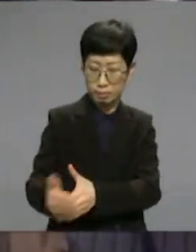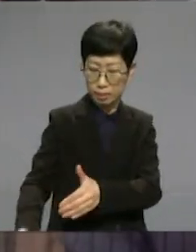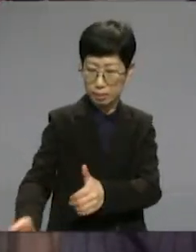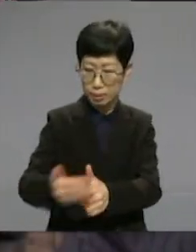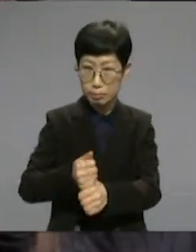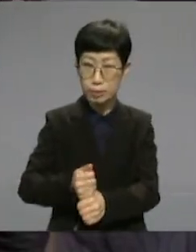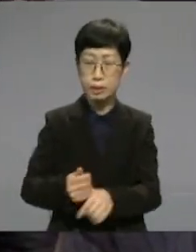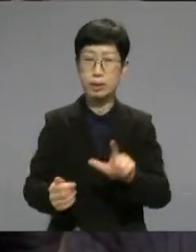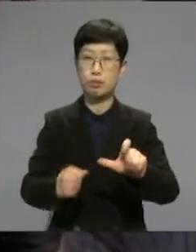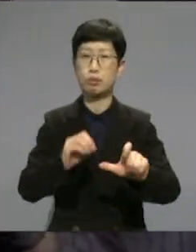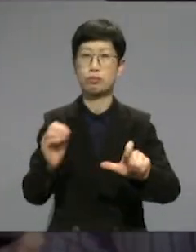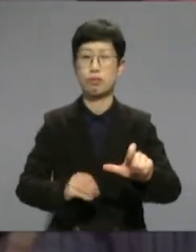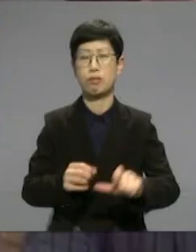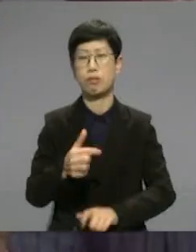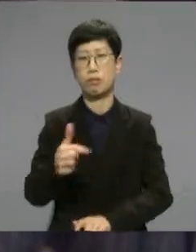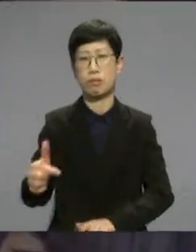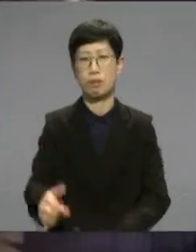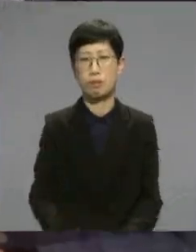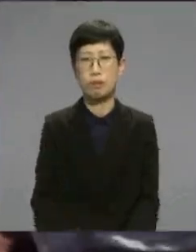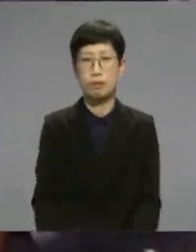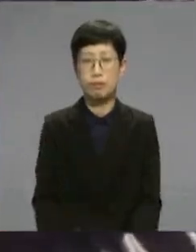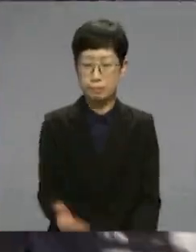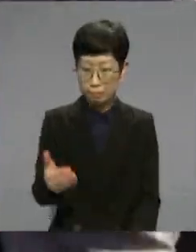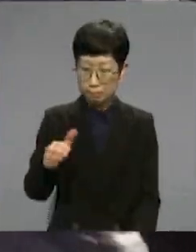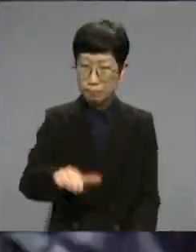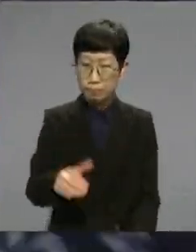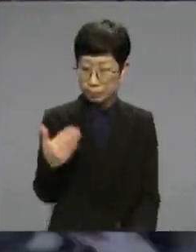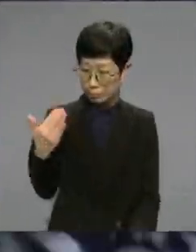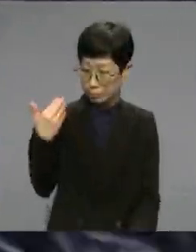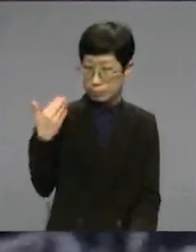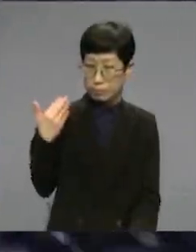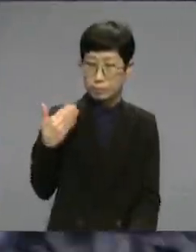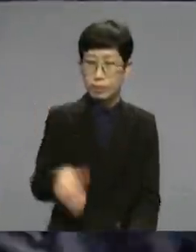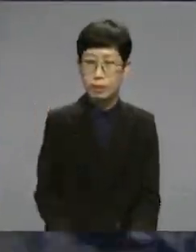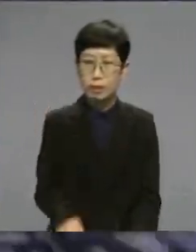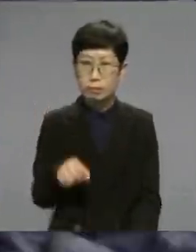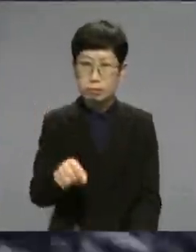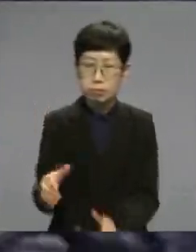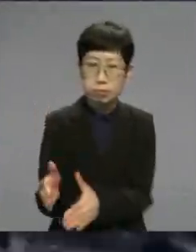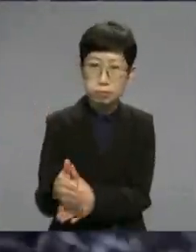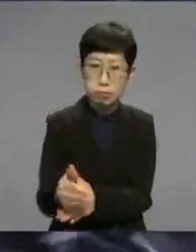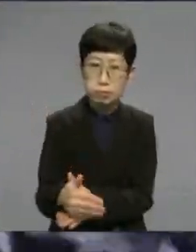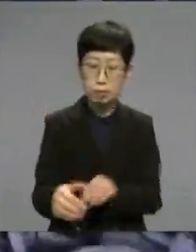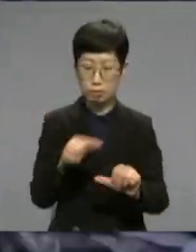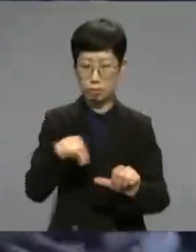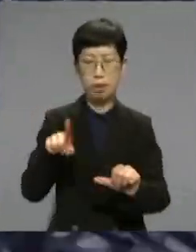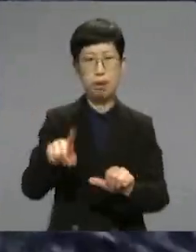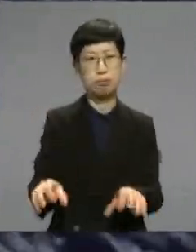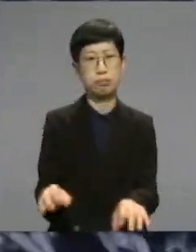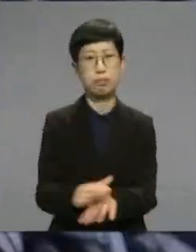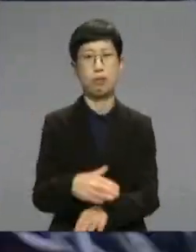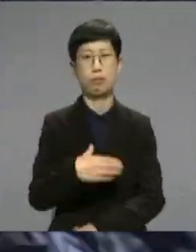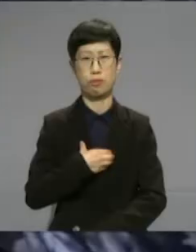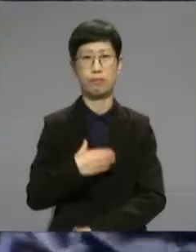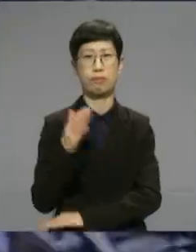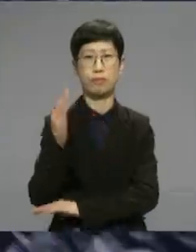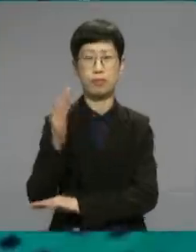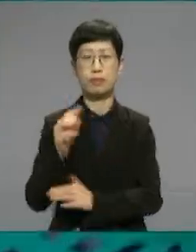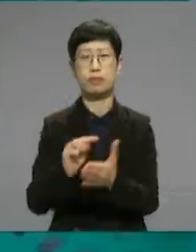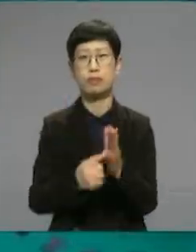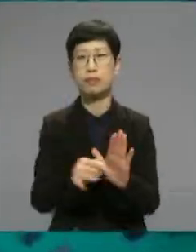15% 차지하고 있습니다 하지만 최근 이들 어류의 1분이 멸종 위기에 처했다는 주장이